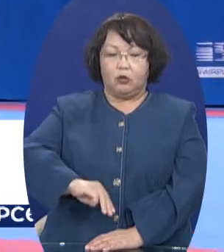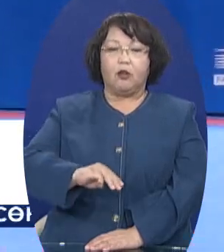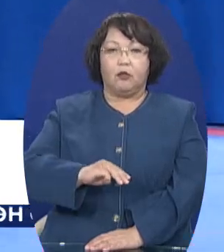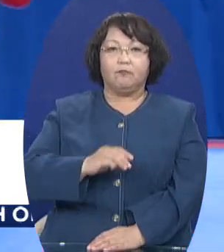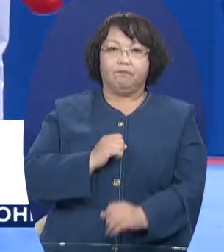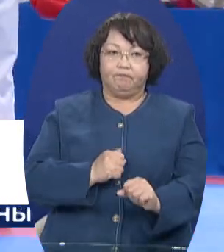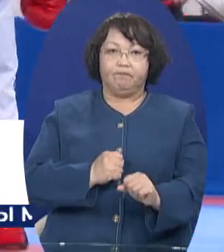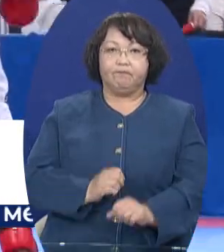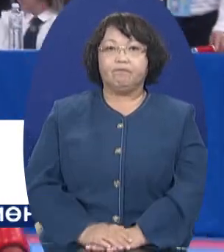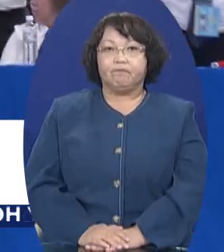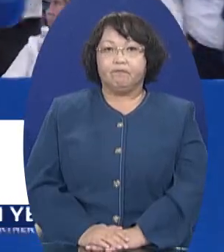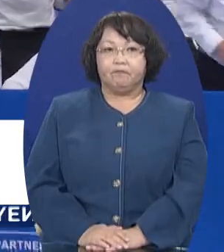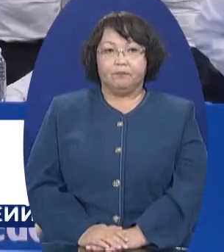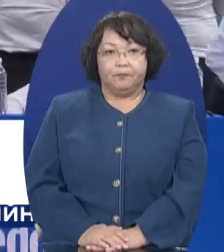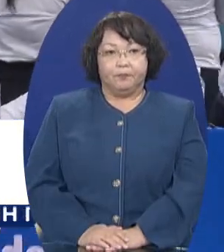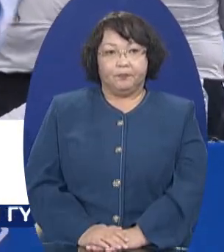хийх хуваарьтай байгаа юм а.